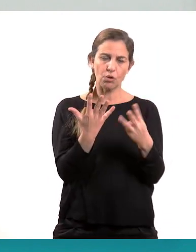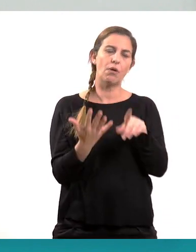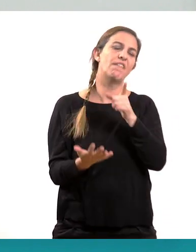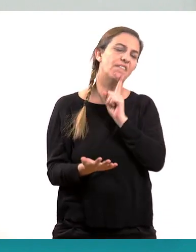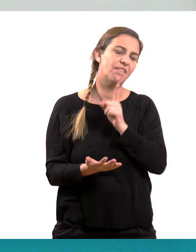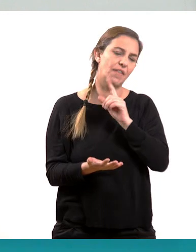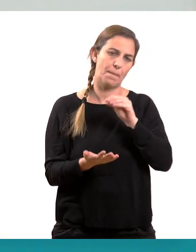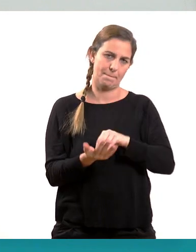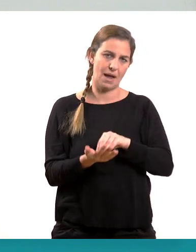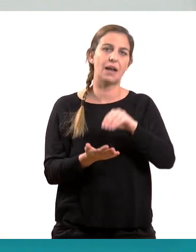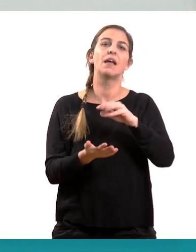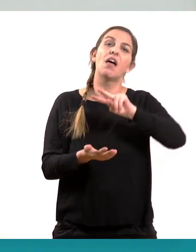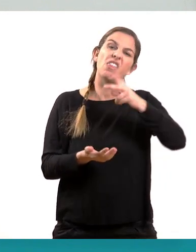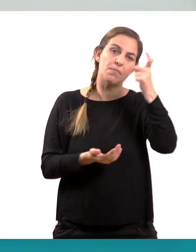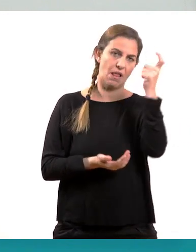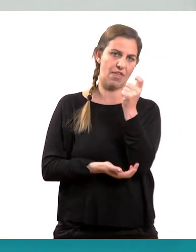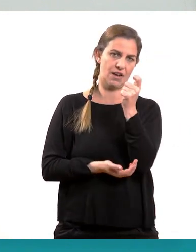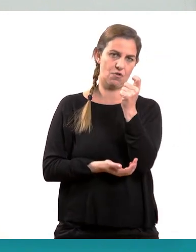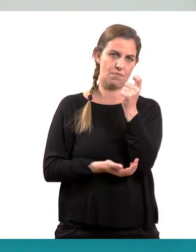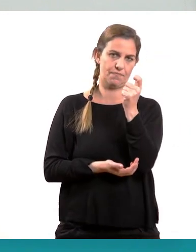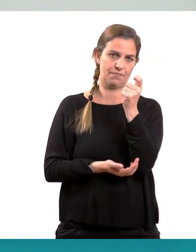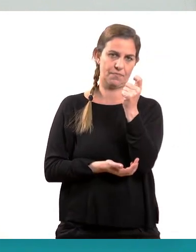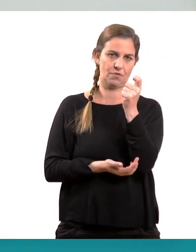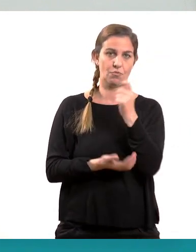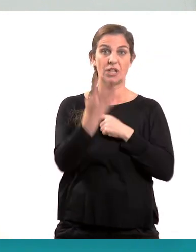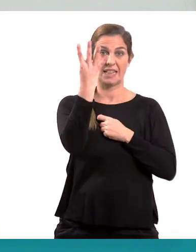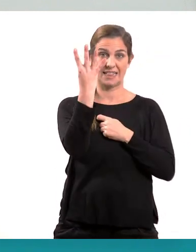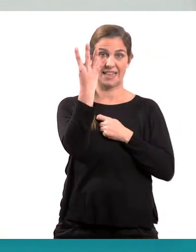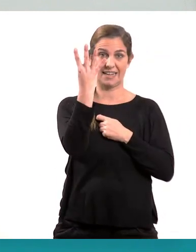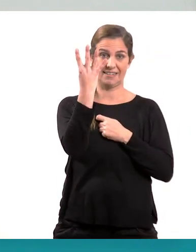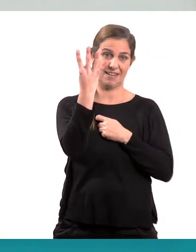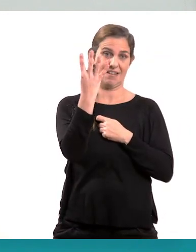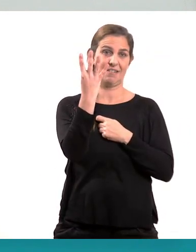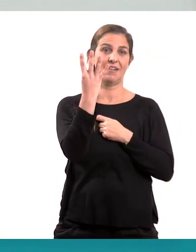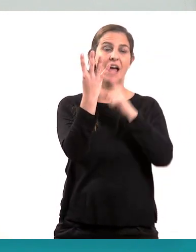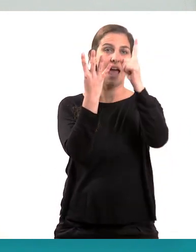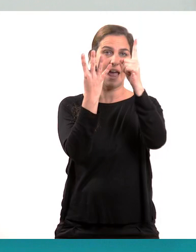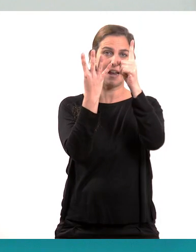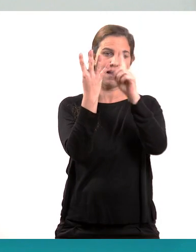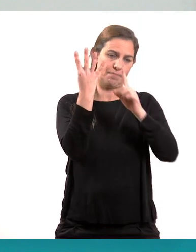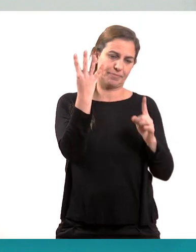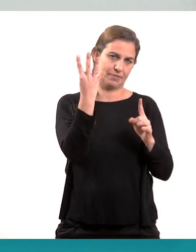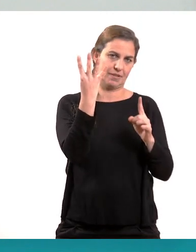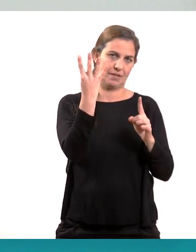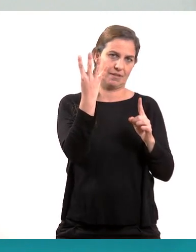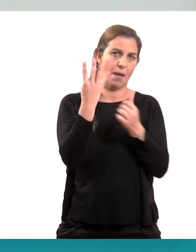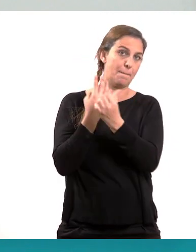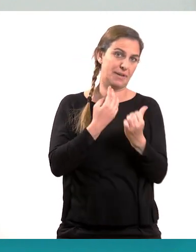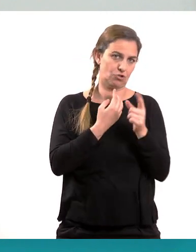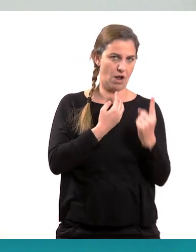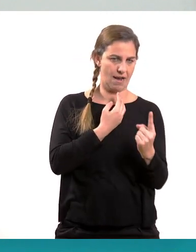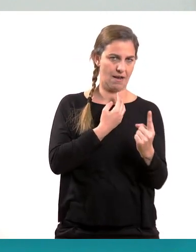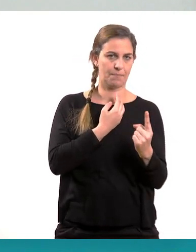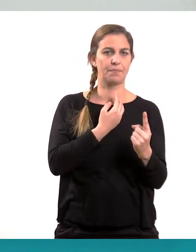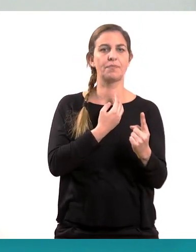ίδια. Ξαναδανείζομαι, 1 και το επιστρέφω. Και λέμε,